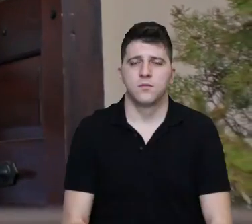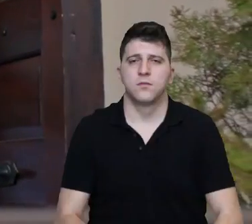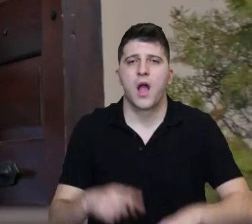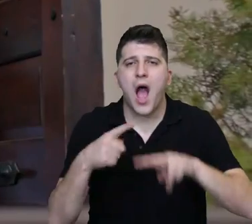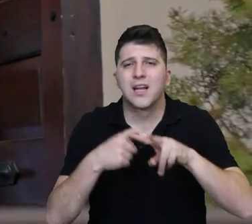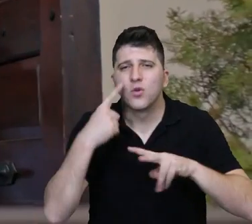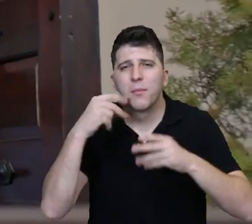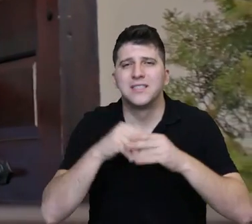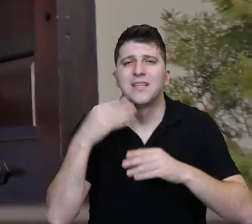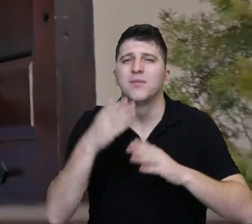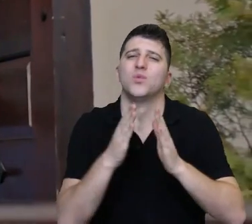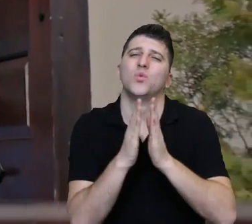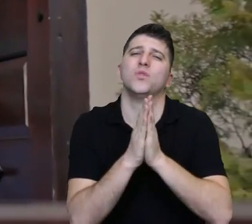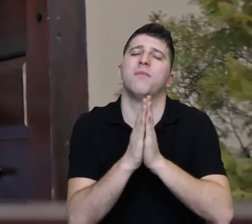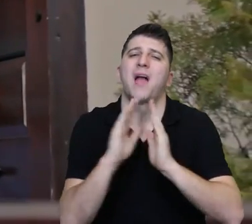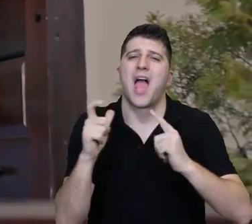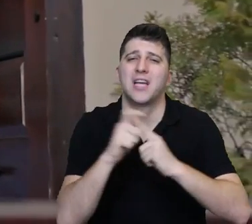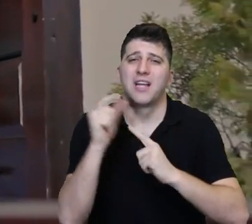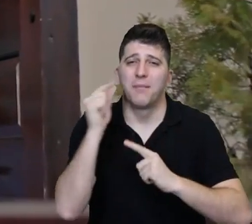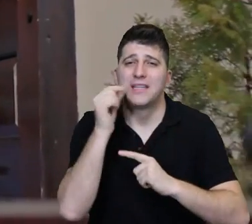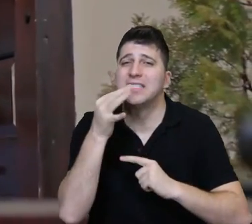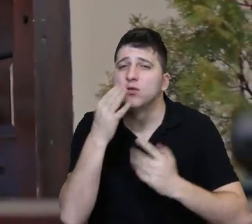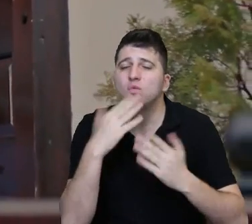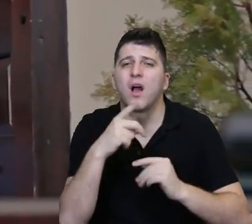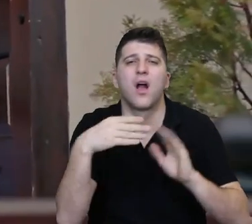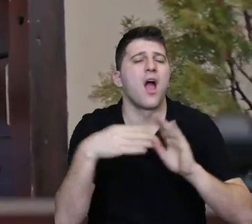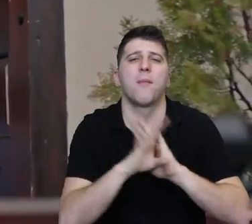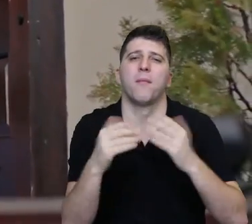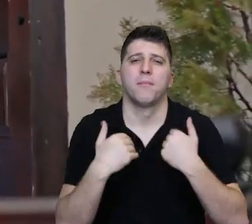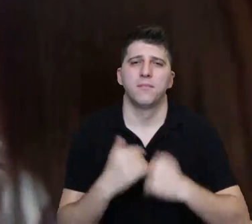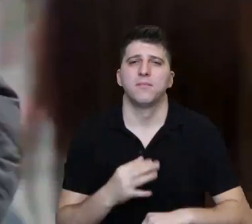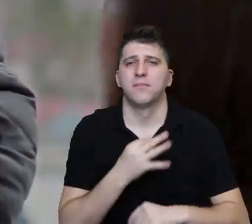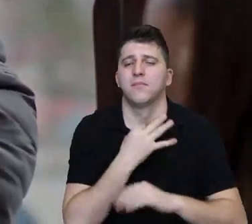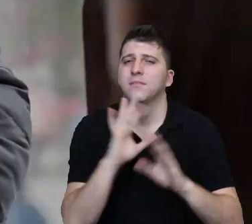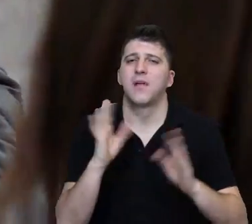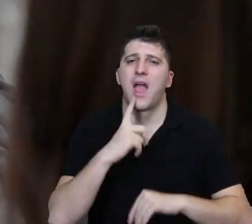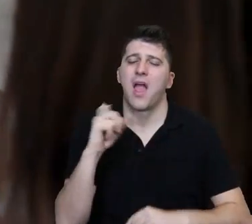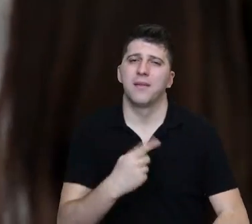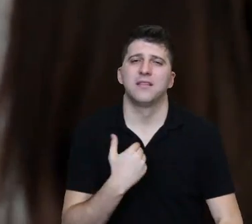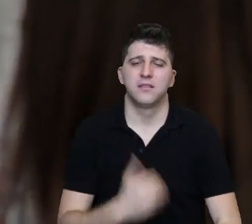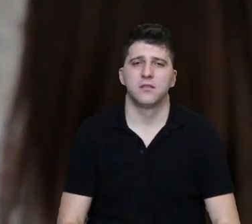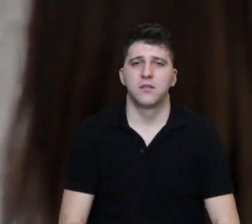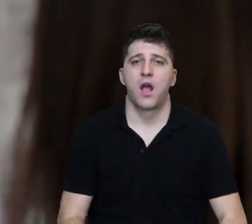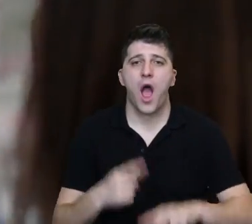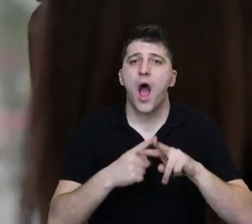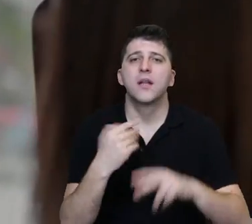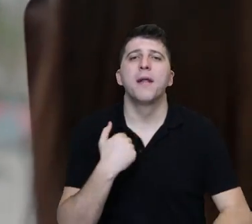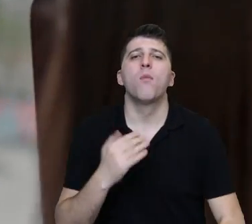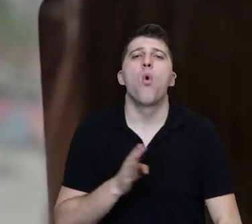Arda'yı görmeye geldim. Kusura bakmayın ama Ejder Bey'in izin olmadan sizi içeri alamayacağım. İyi günler. İbrahim kapıyı tuttu. Arda benim